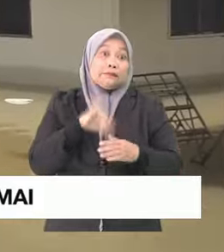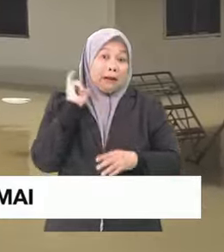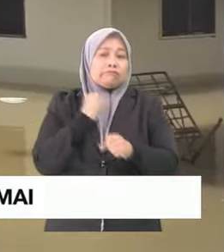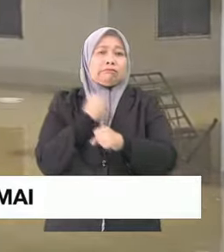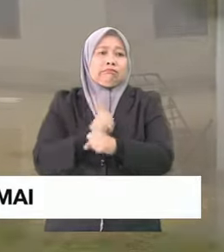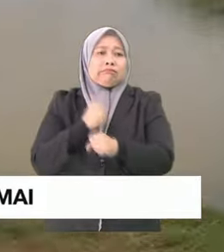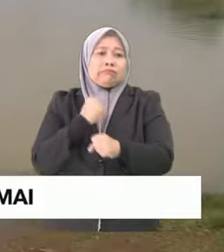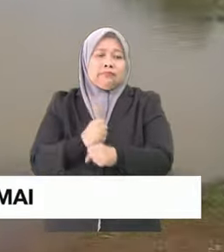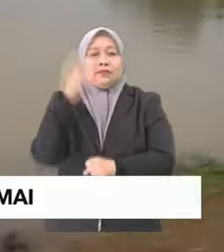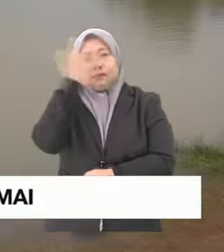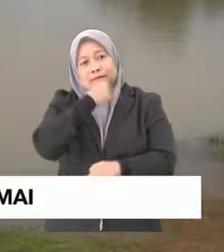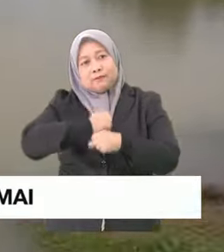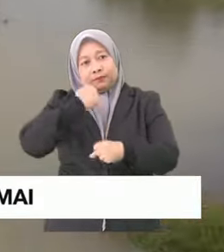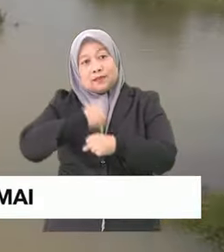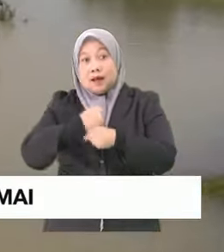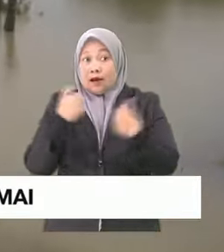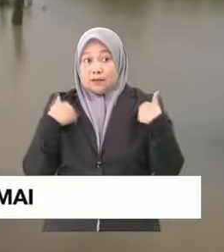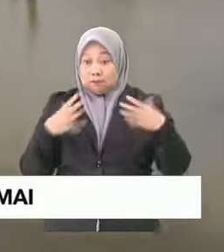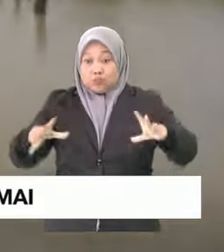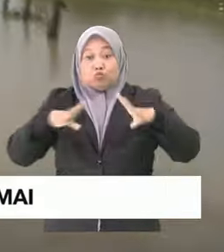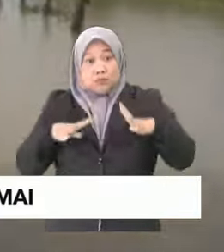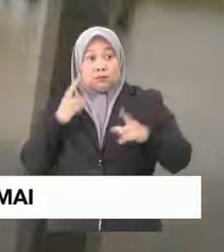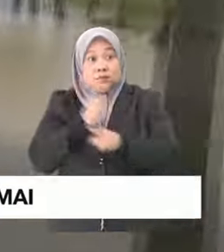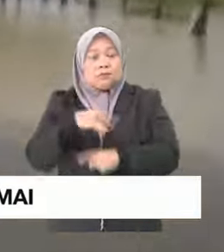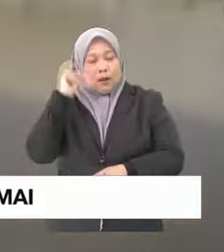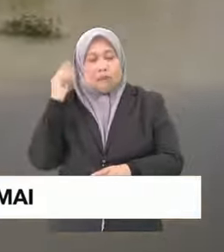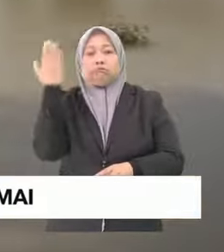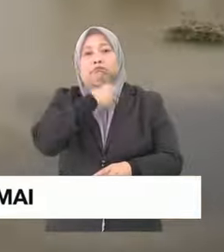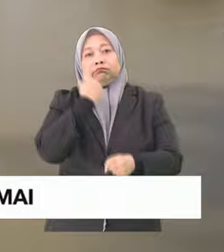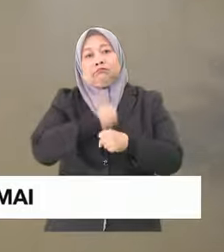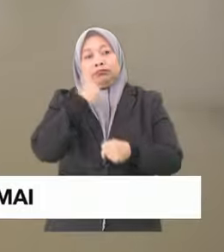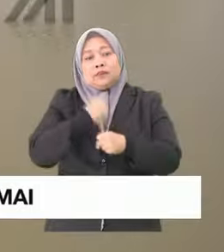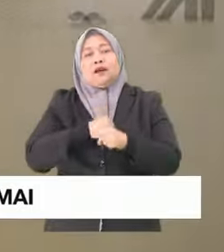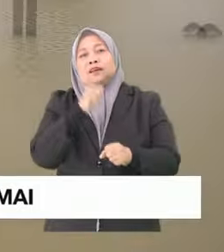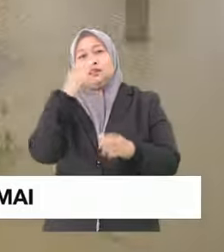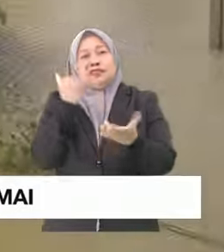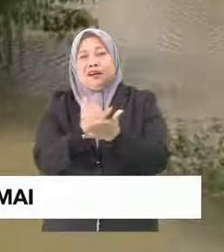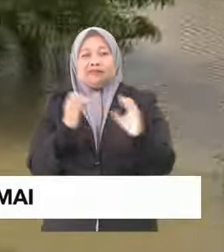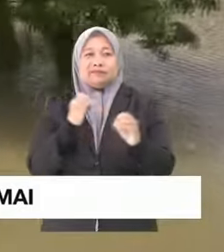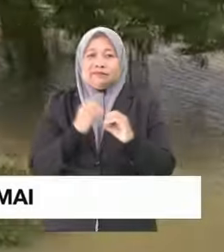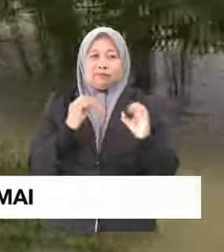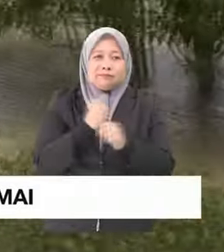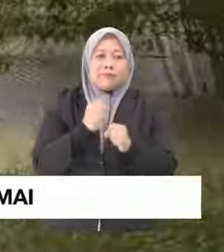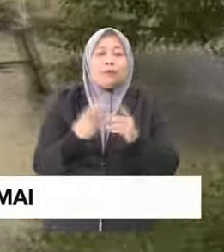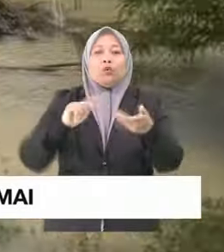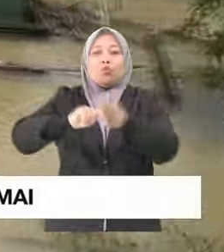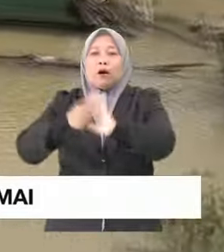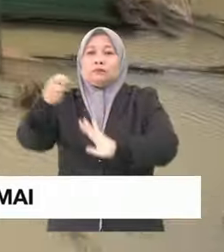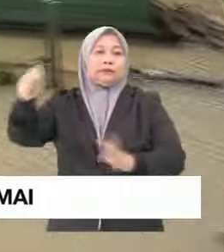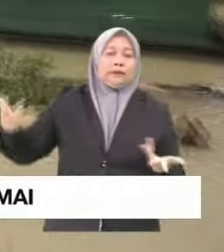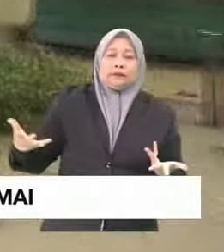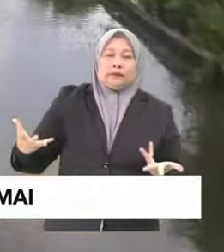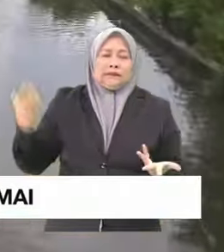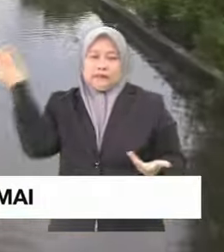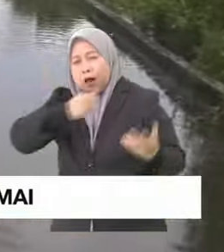kerja, kena kerja kan? Ada yang walaupun cuti, ada yang kena kerja, ada yang tak kerja. Rumah kunci. Kami